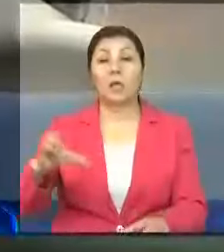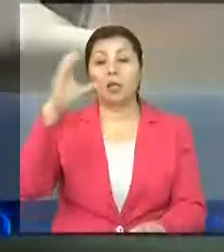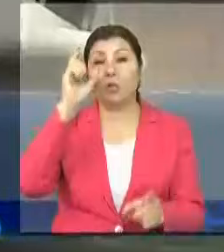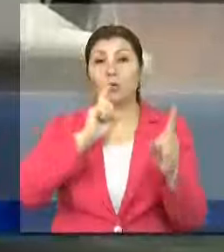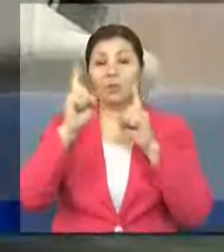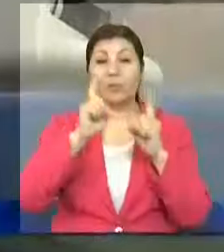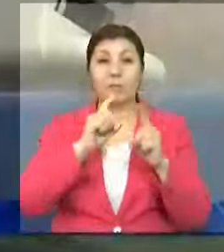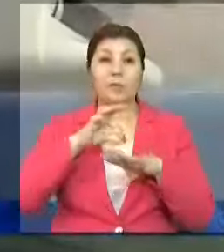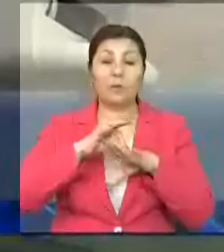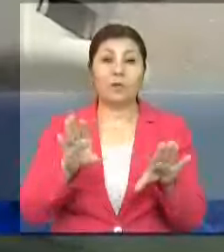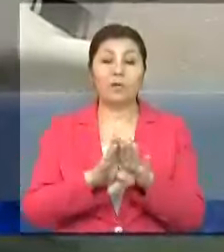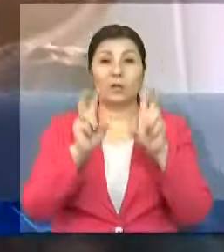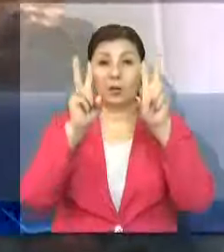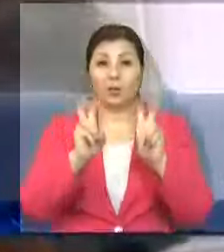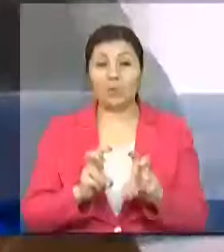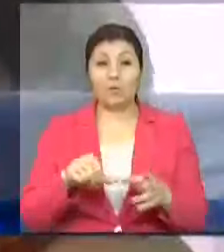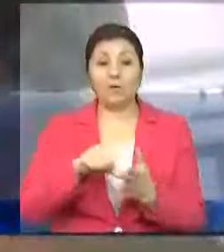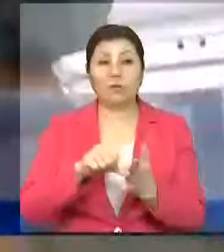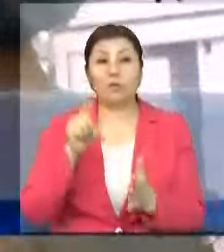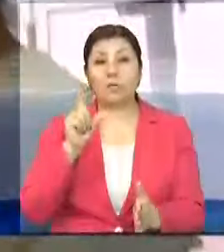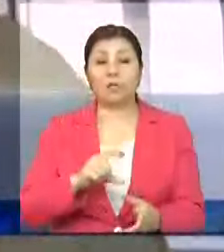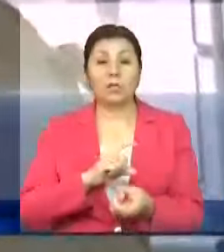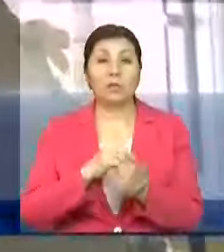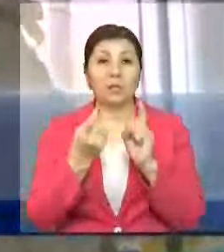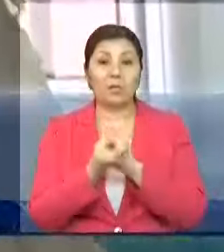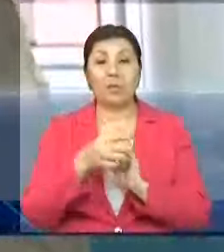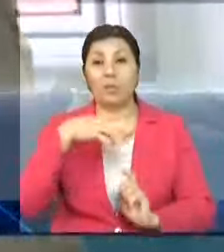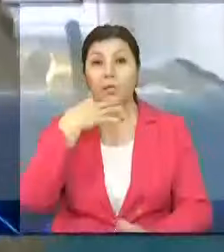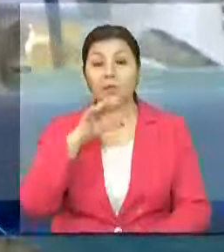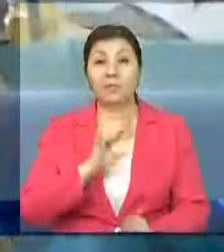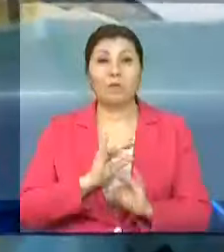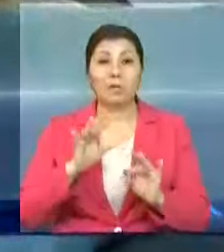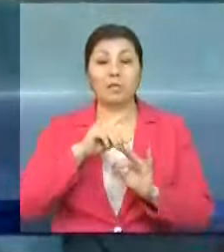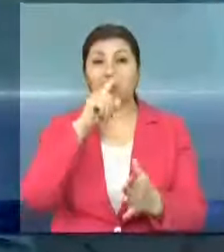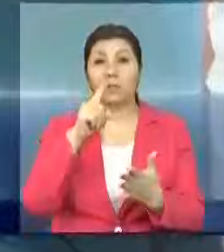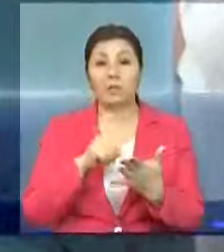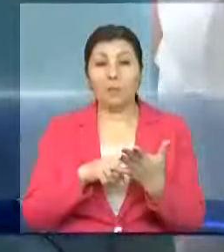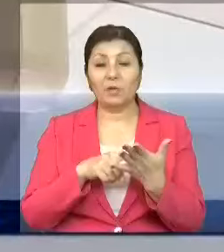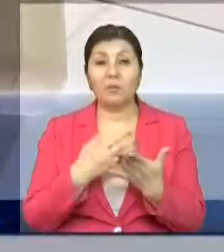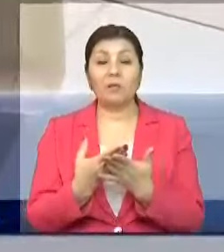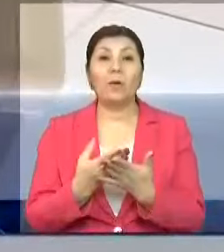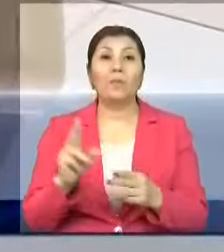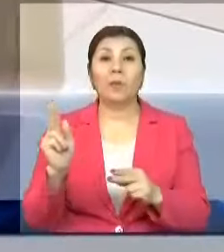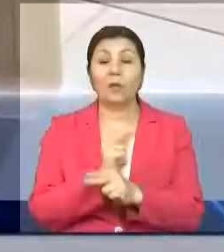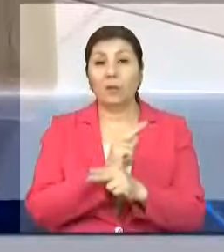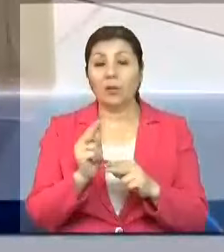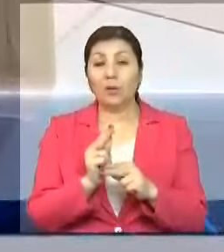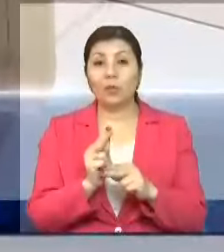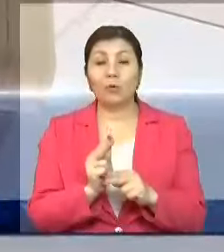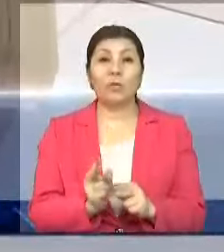прошла на такую тематику. Участники смогли обменяться наработанным опытом и обсудить актуальные вопросы малоинвазивной торакальной хирургии